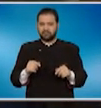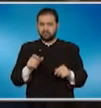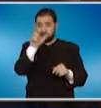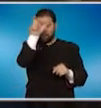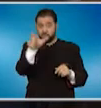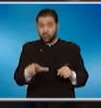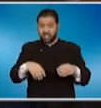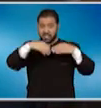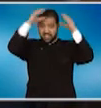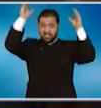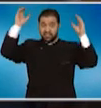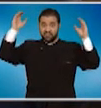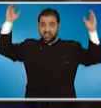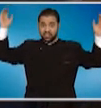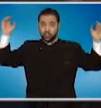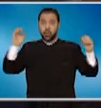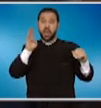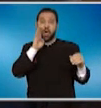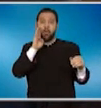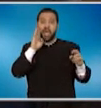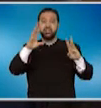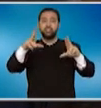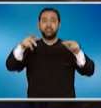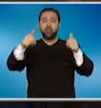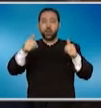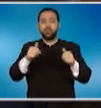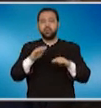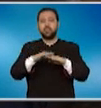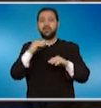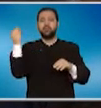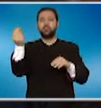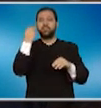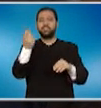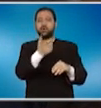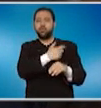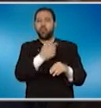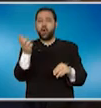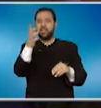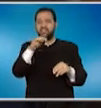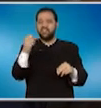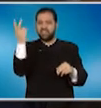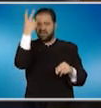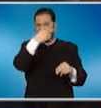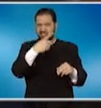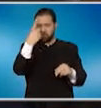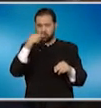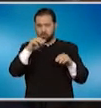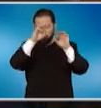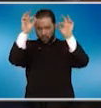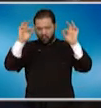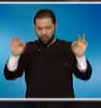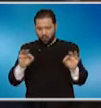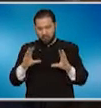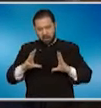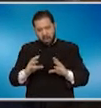personalitatea Maicii Domnului, pe Dumnezeu însuși poate fi perceput într-o formă ambalată,